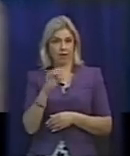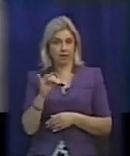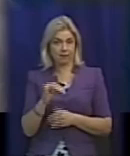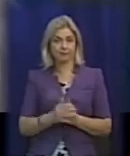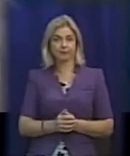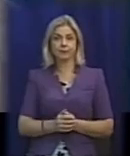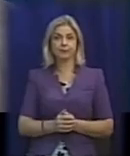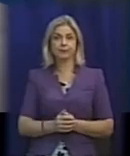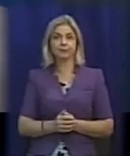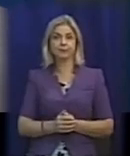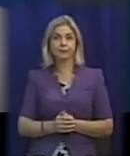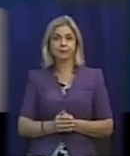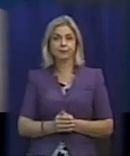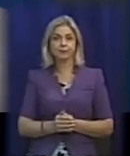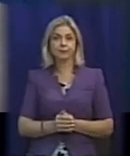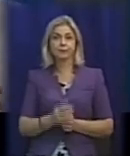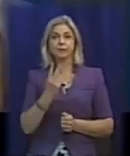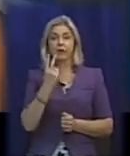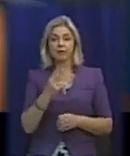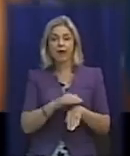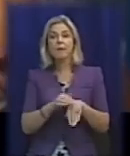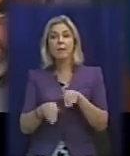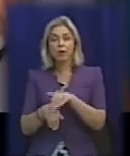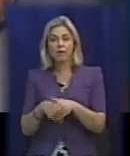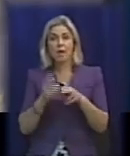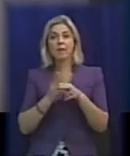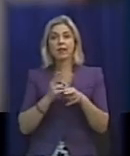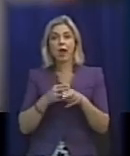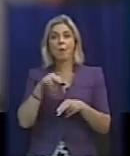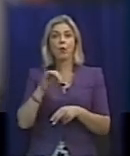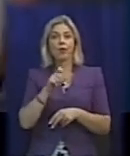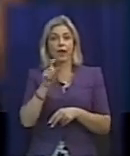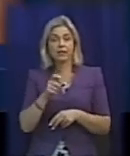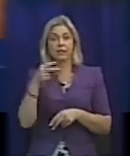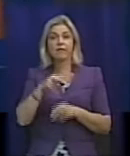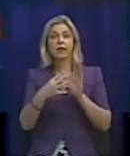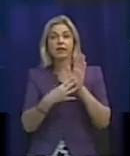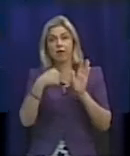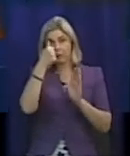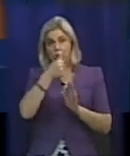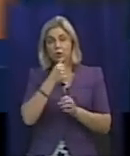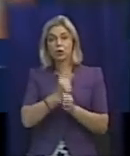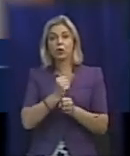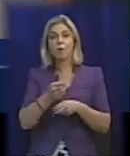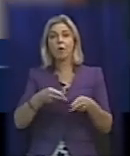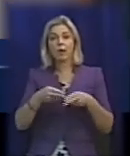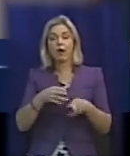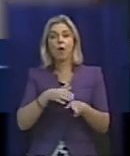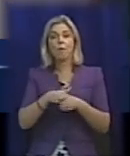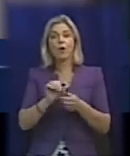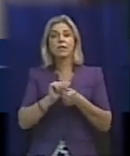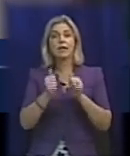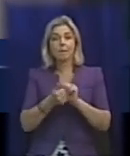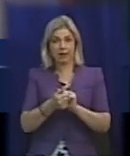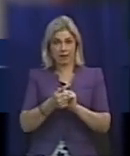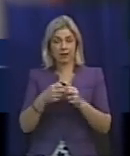Тяжко, тому що я інвалід. У мене коліна обидва – це металеві протези. 2009 році зробили операцію. Повністю замінили